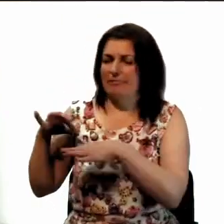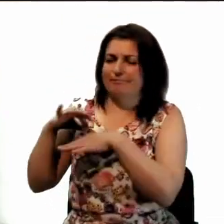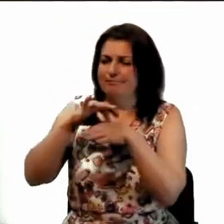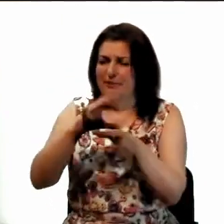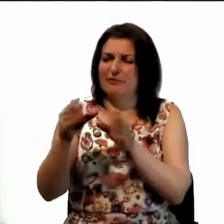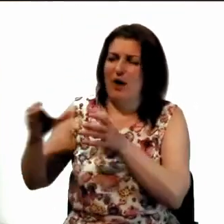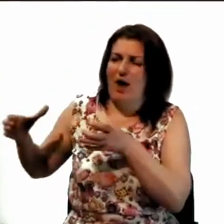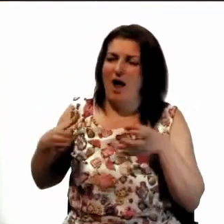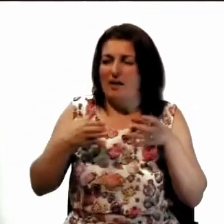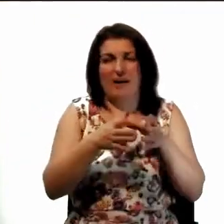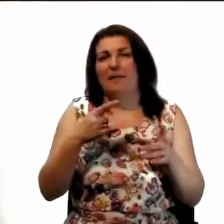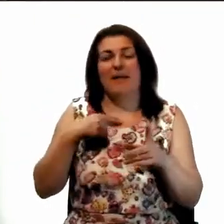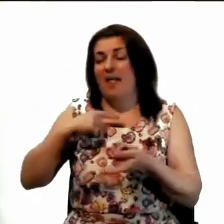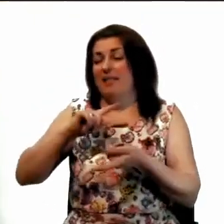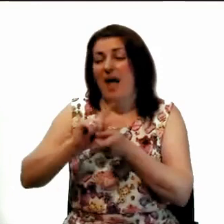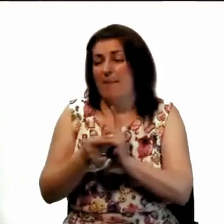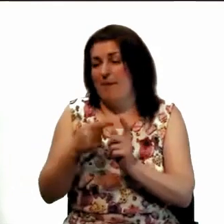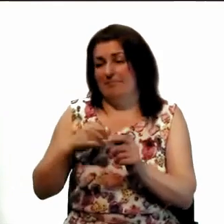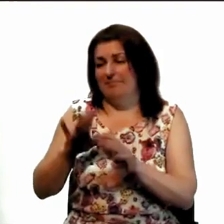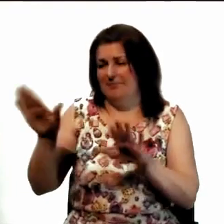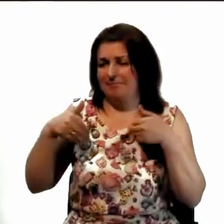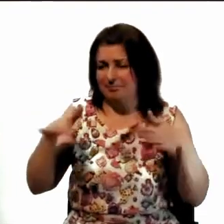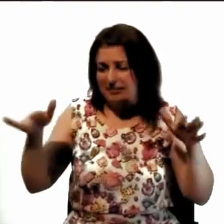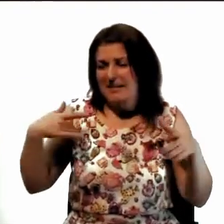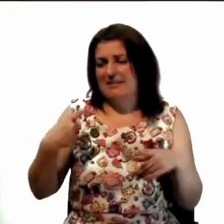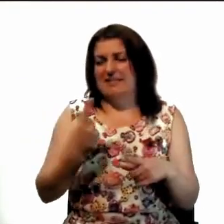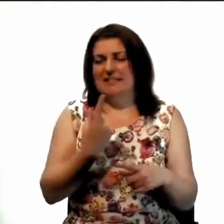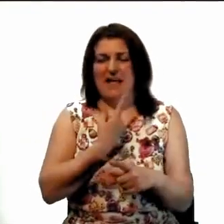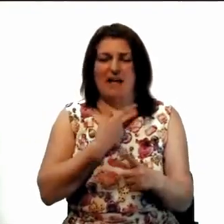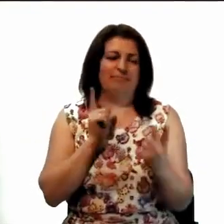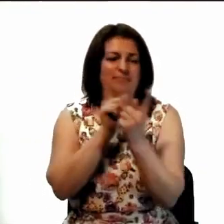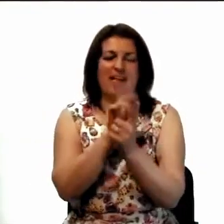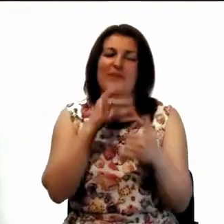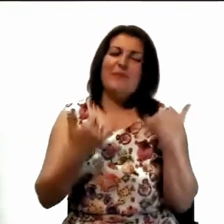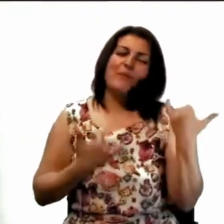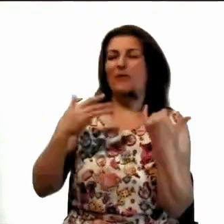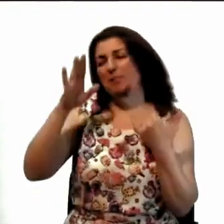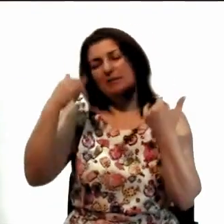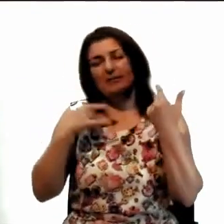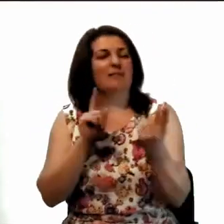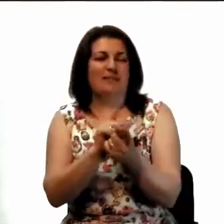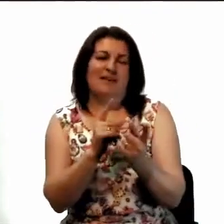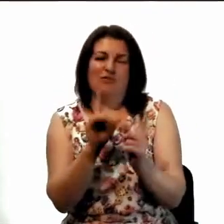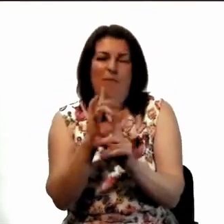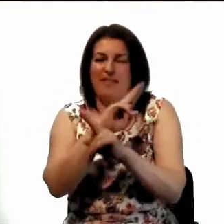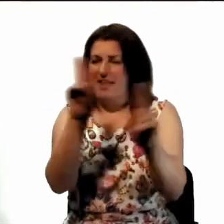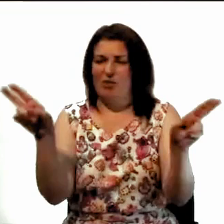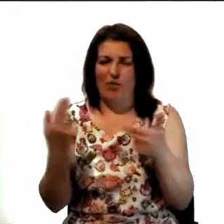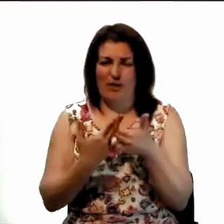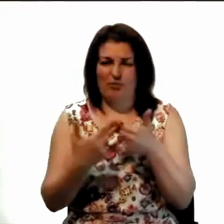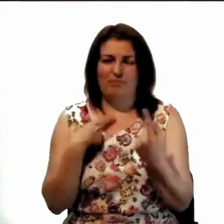правильно? Мы, наоборот, пытаемся от всех избавиться, чтобы вот побыть с любимой там, или с любимым